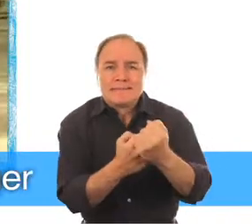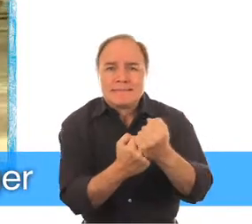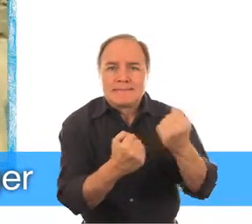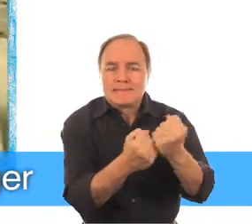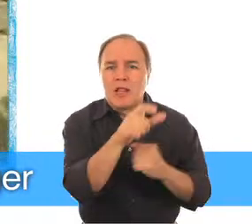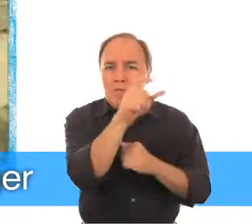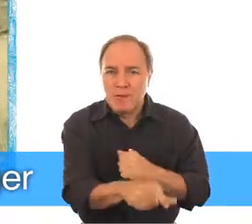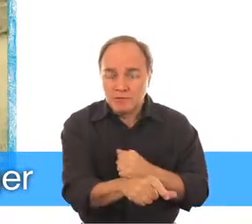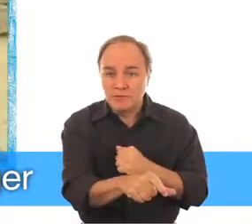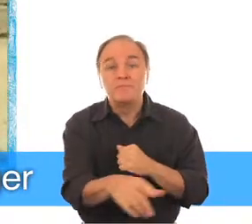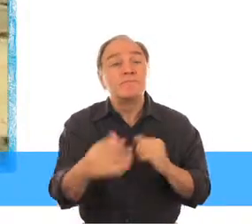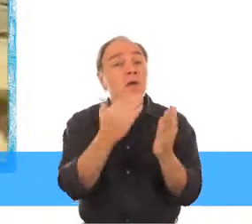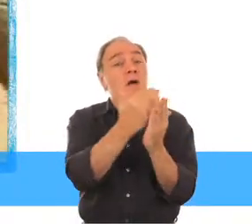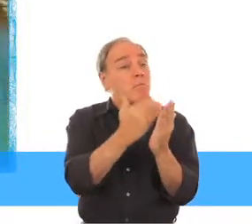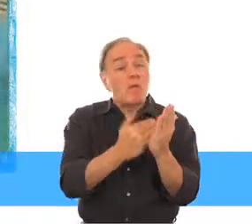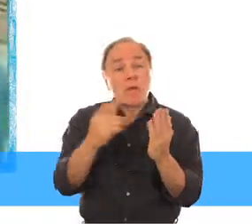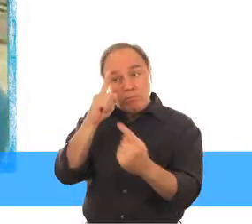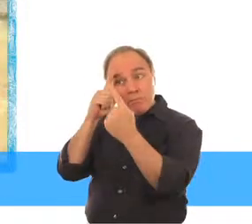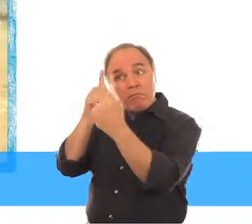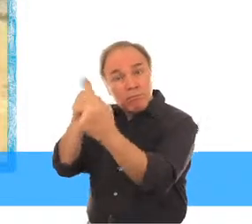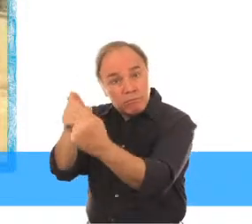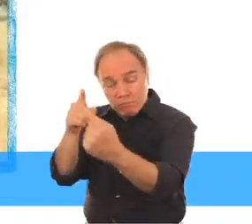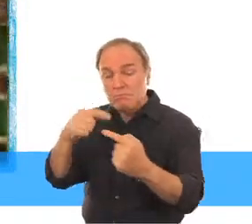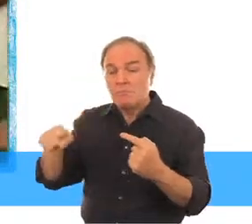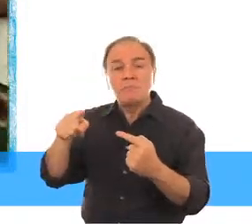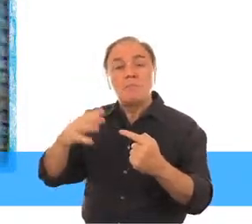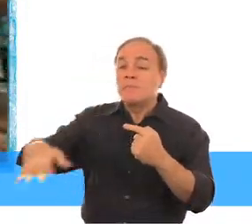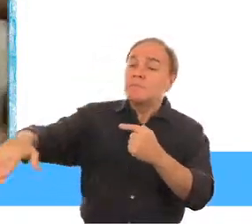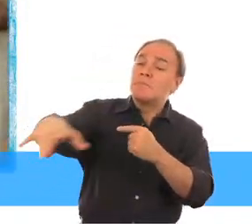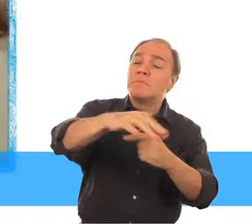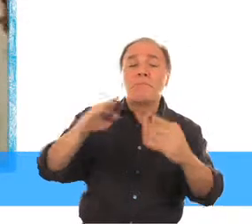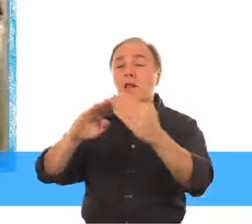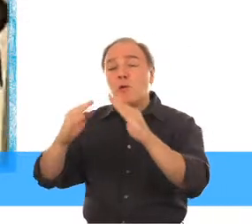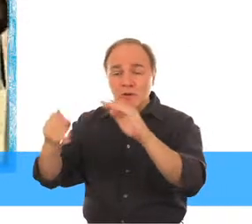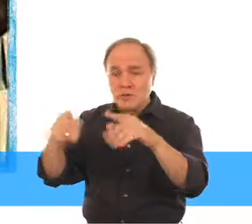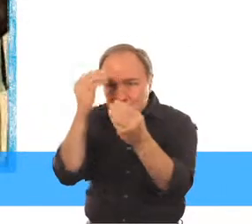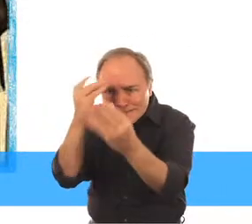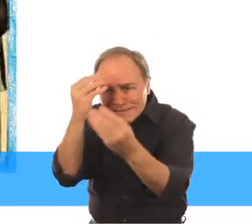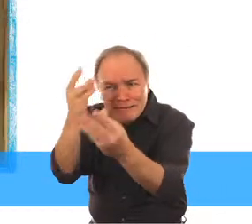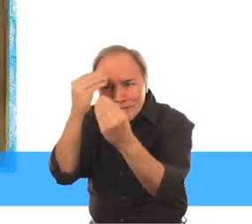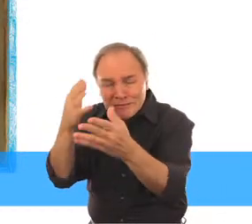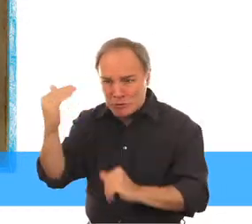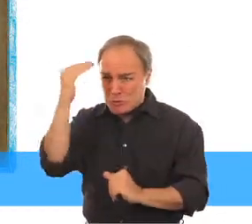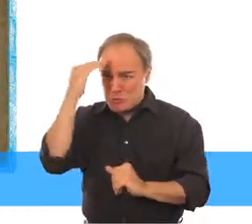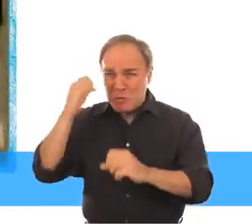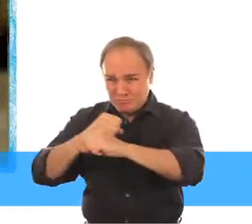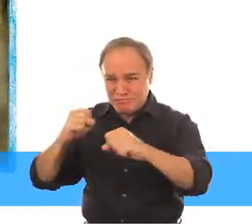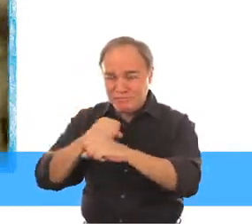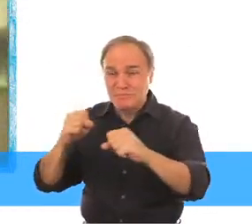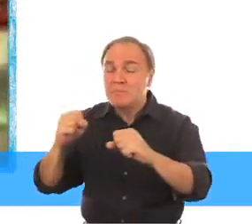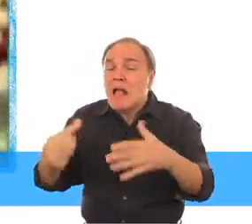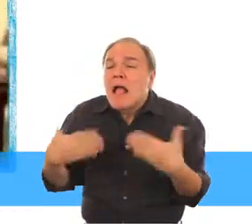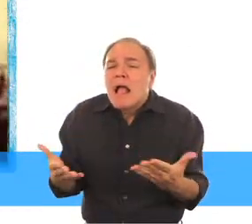connaissances appropriées pour se protéger contre les dangers des mines et des restes d'explosifs de guerre et d'appuyer les services de